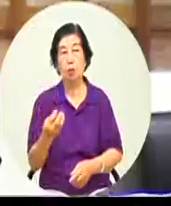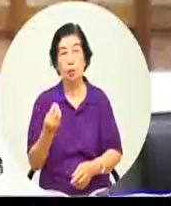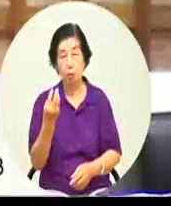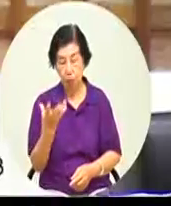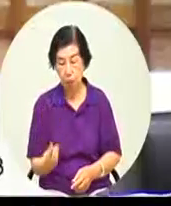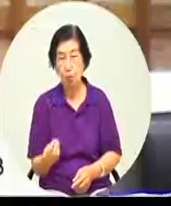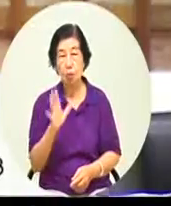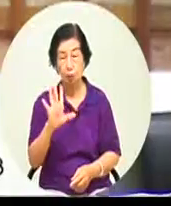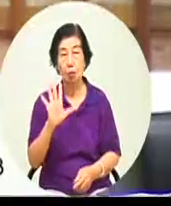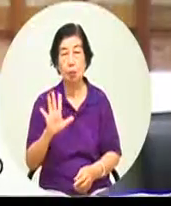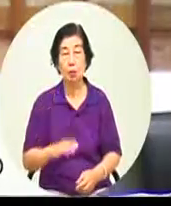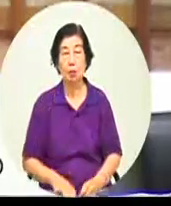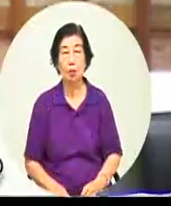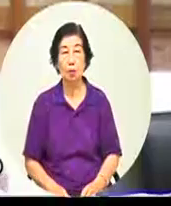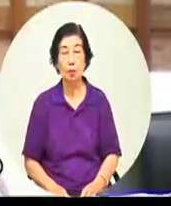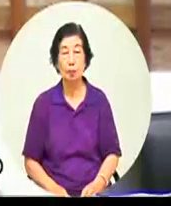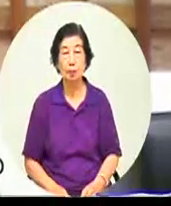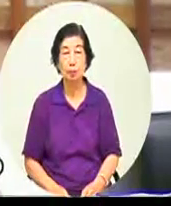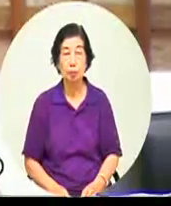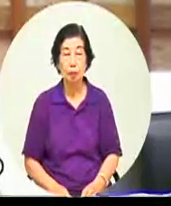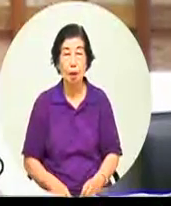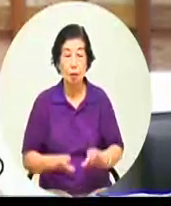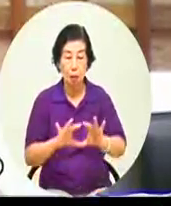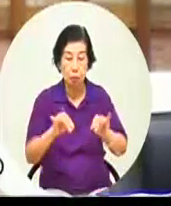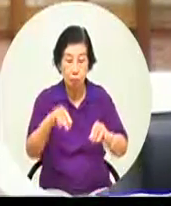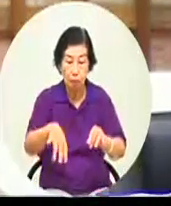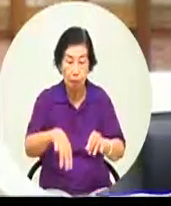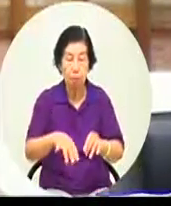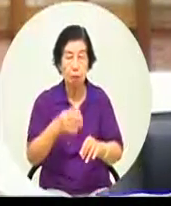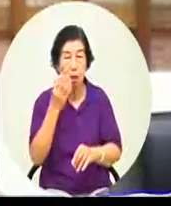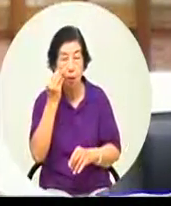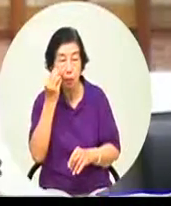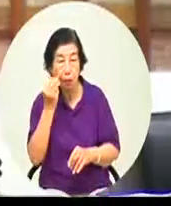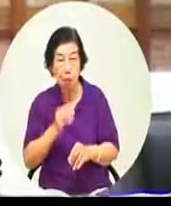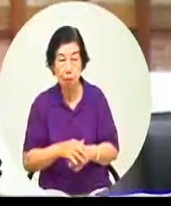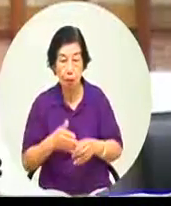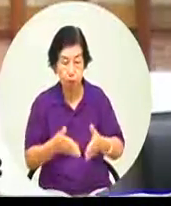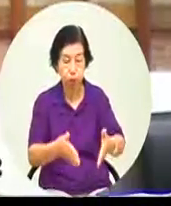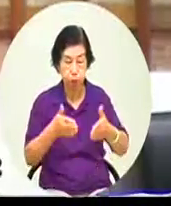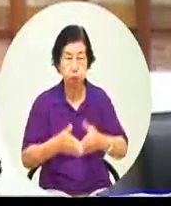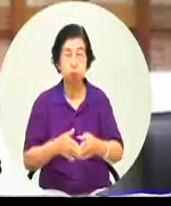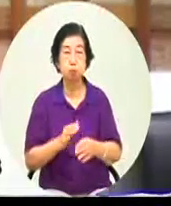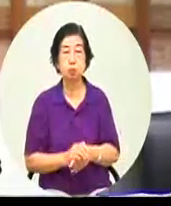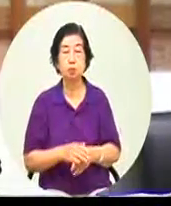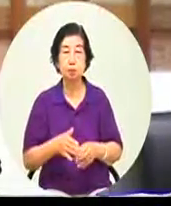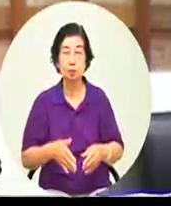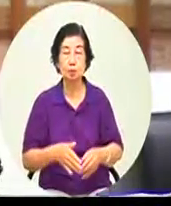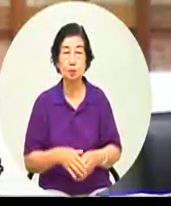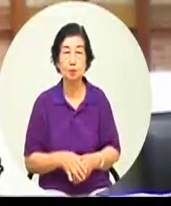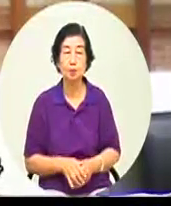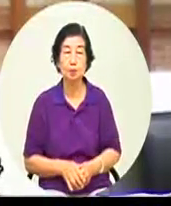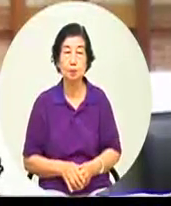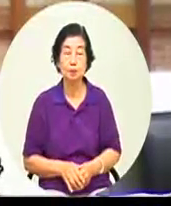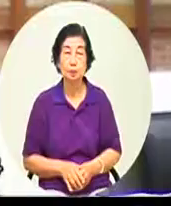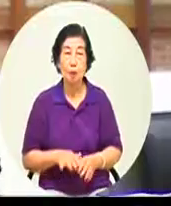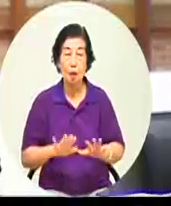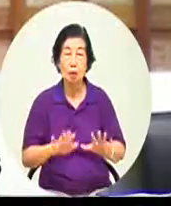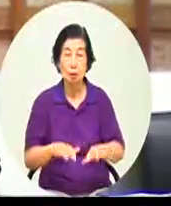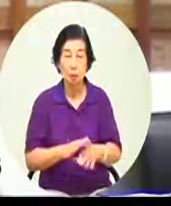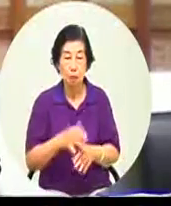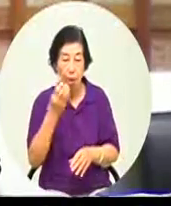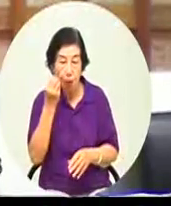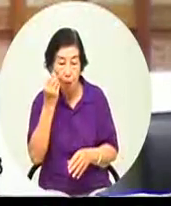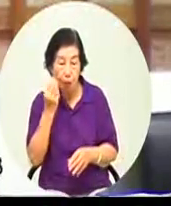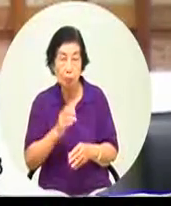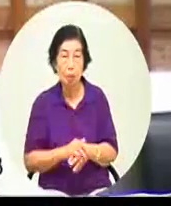很关心了、啊、不管我们地方观光产业 的一个重要性。 对， 那你现在担当这个观光产业的一个最